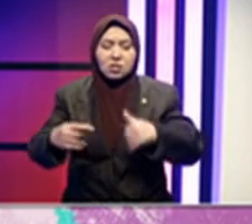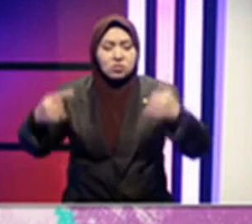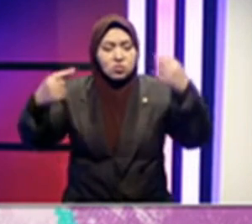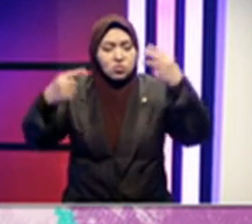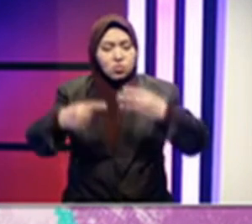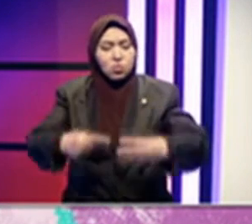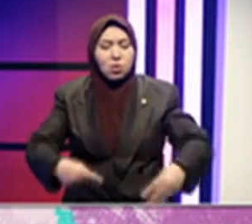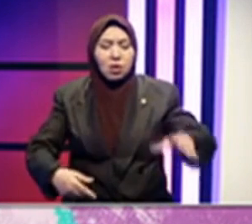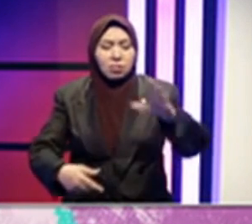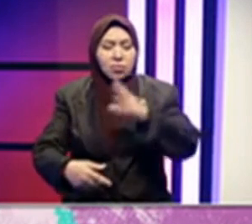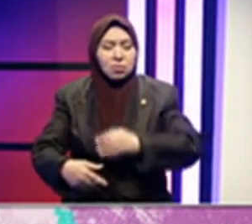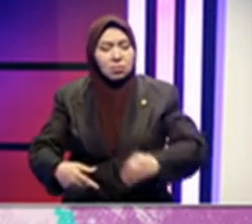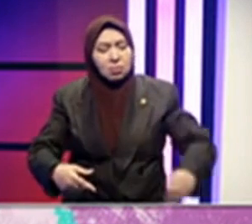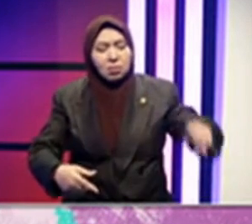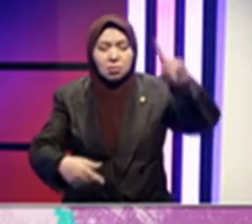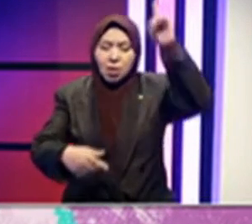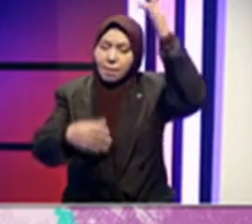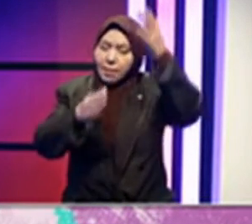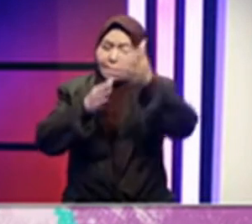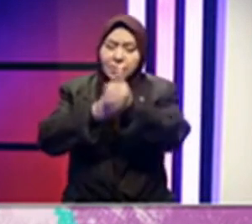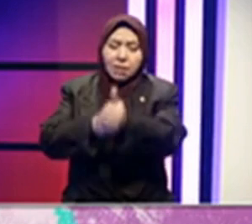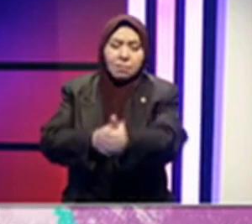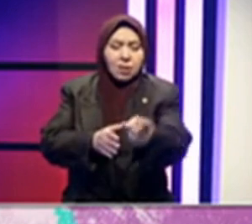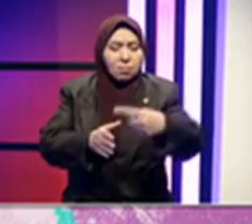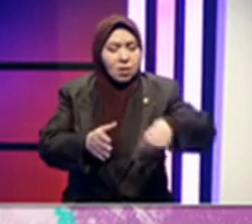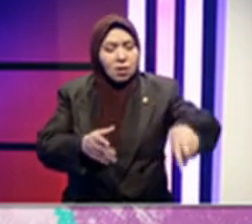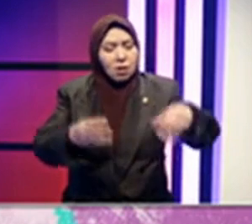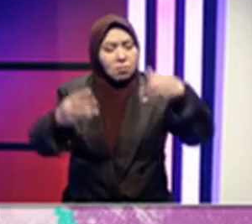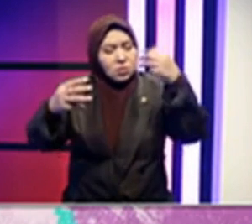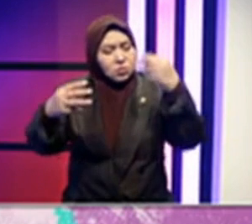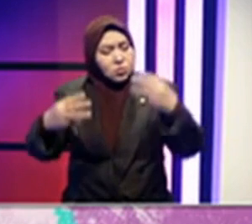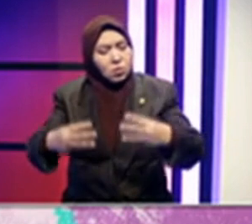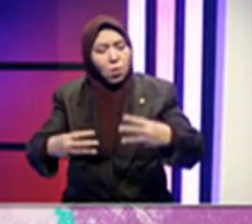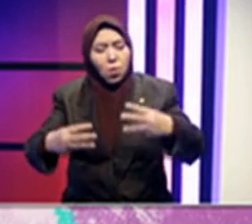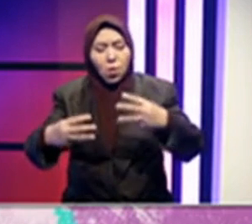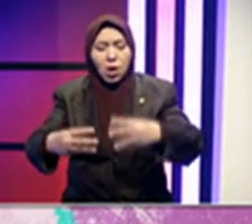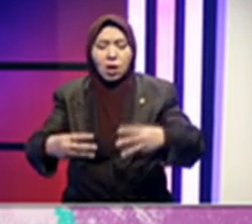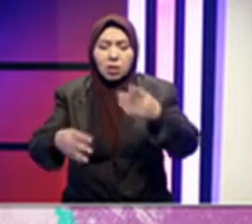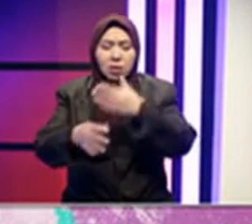سيهديهم ويصلح بالهم